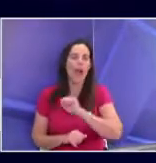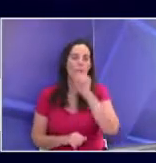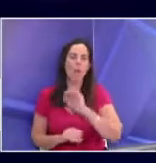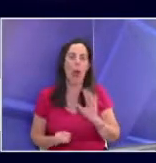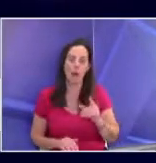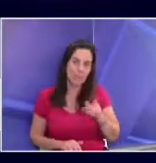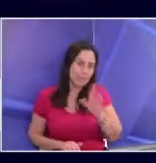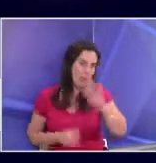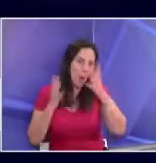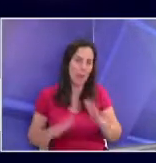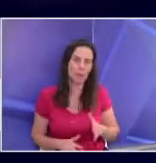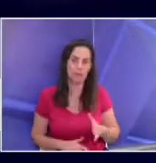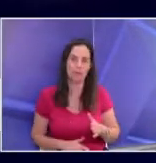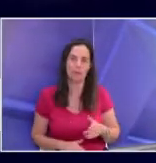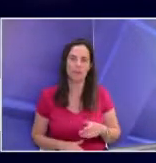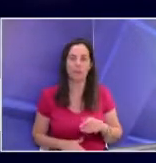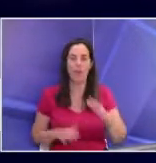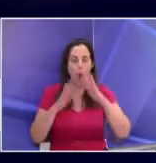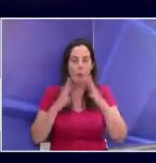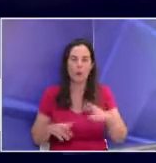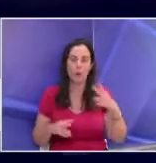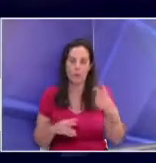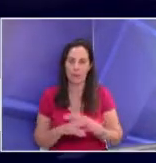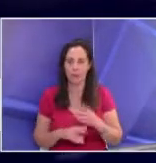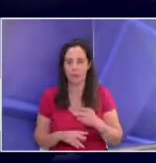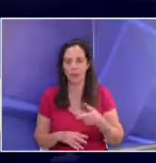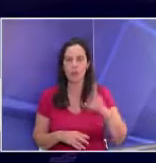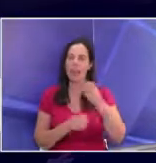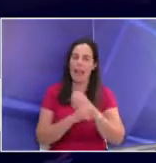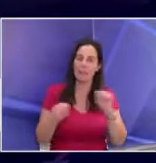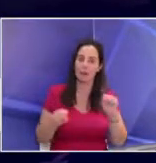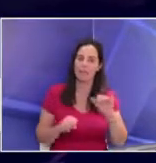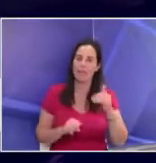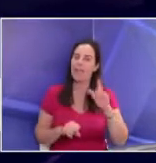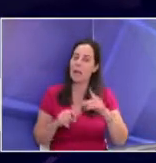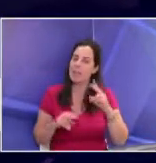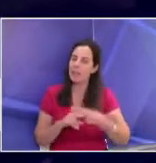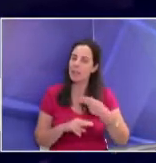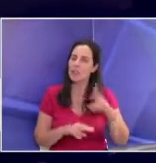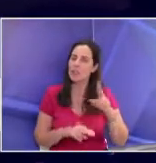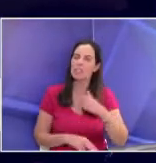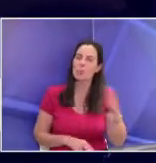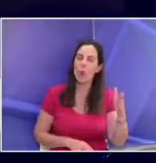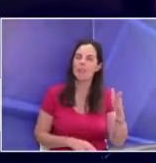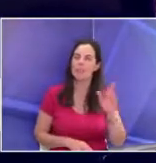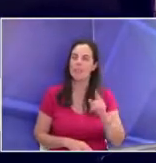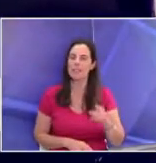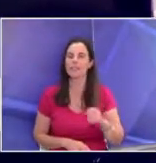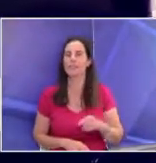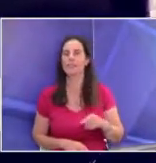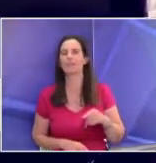לשלטון, וזה גם לא אומנות. אני לפני אומנות שאתה... דרך אגב, בדרך כלל רגע... היא יותר ליברלית, וכן היא גם בדרך כלל יותר שמאלנית, זה גם את זה צריך